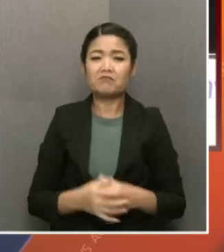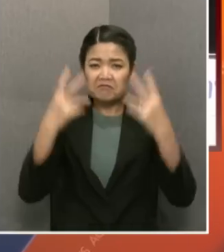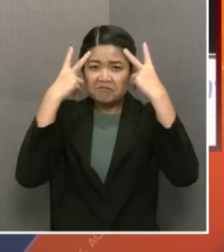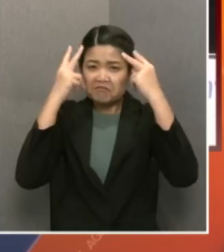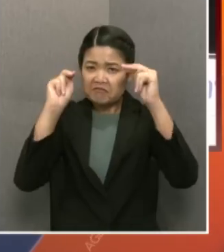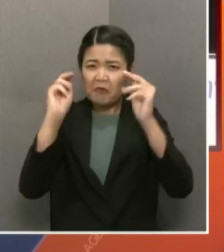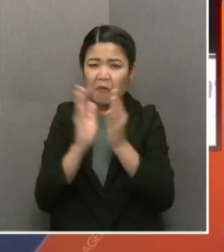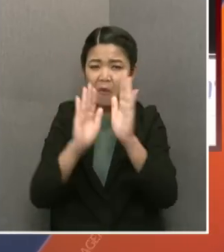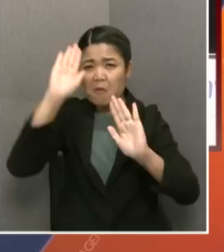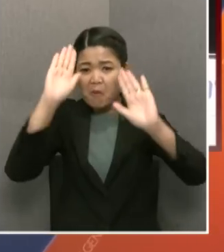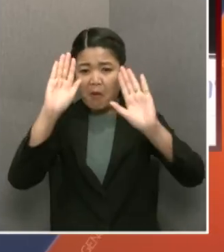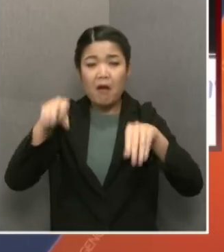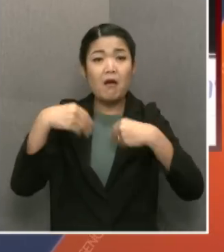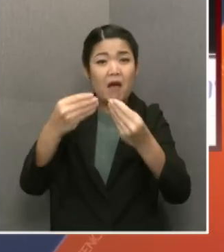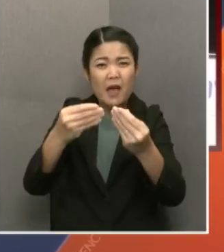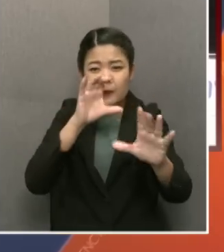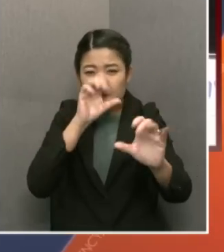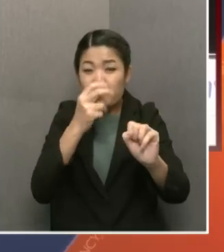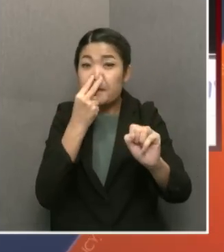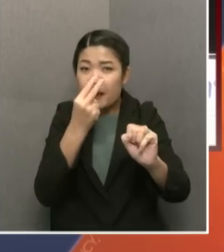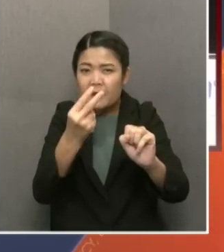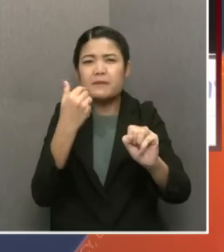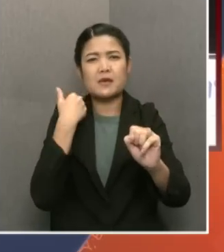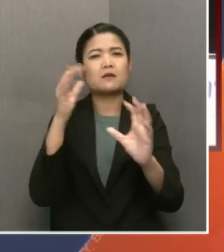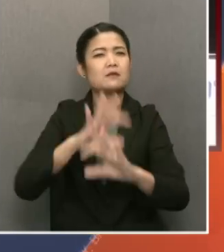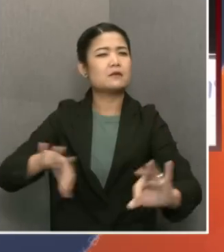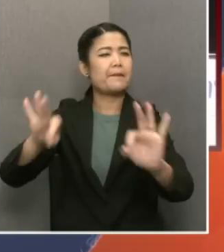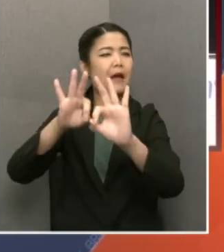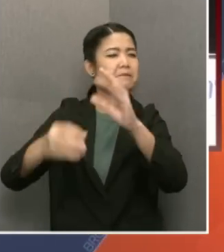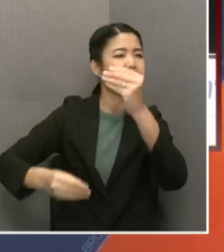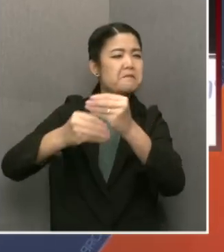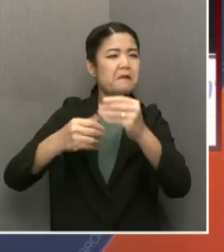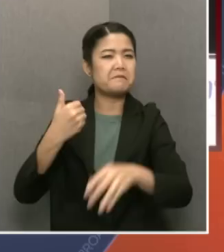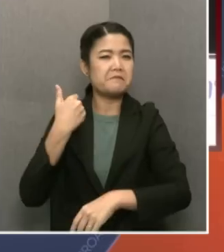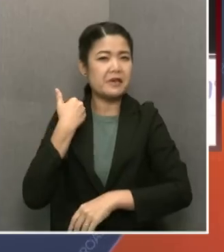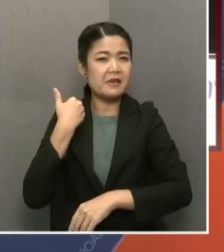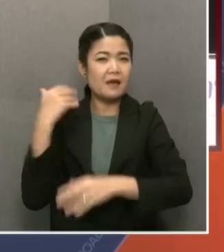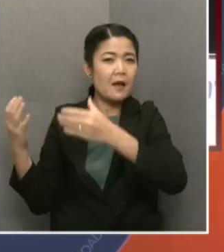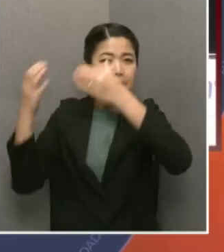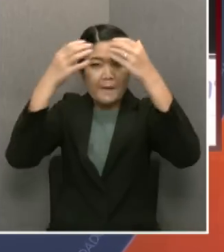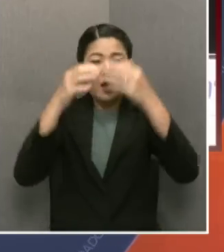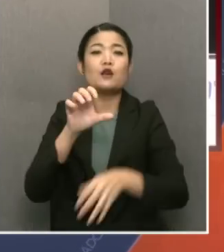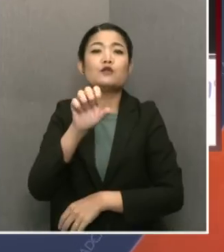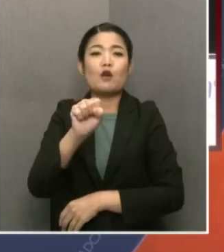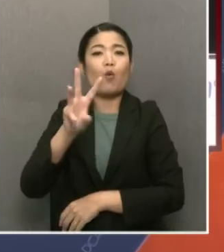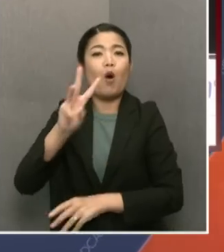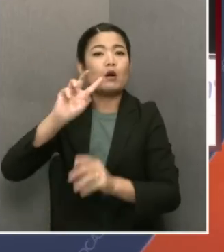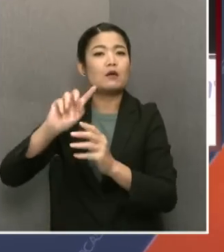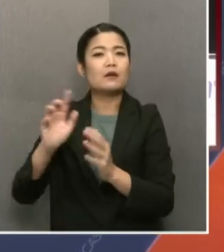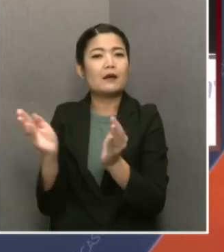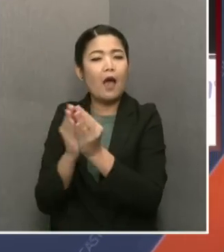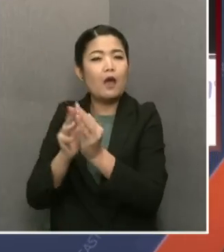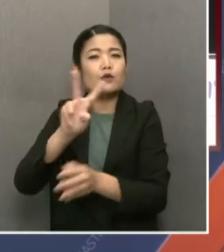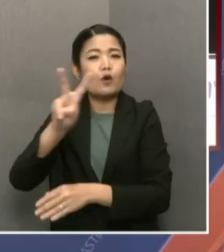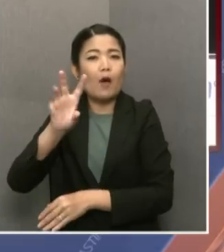สะท้อนให้เราเห็นนะครับว่ามันมีตัวแปรที่เพิ่มเติมเข้ามานะนั่นก็คือบทบาทของสว 250นะครับตามบทเฉพาะการใน